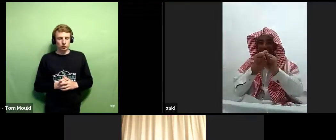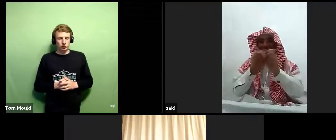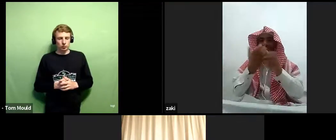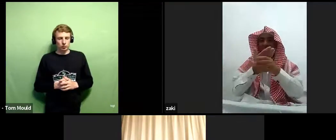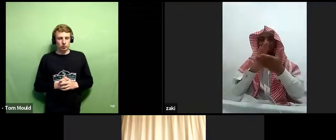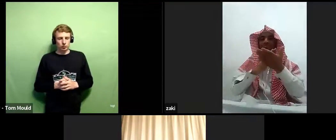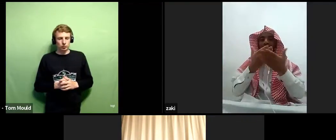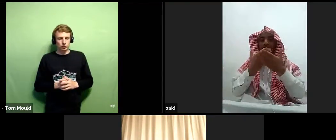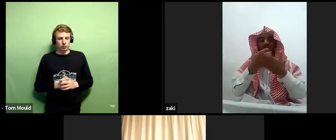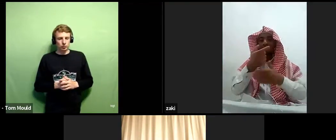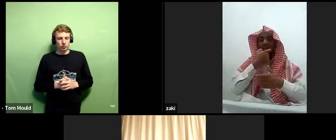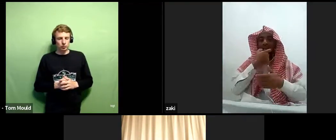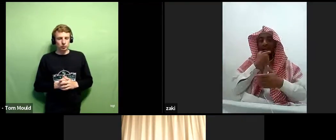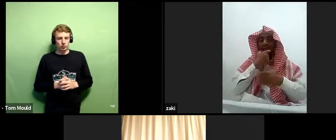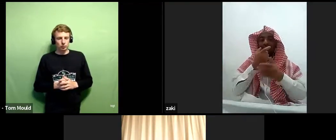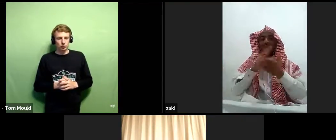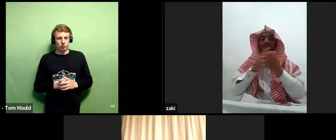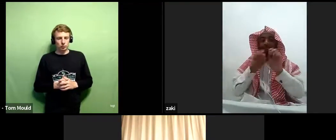الله.